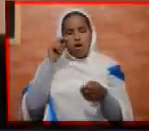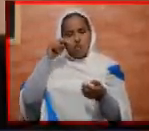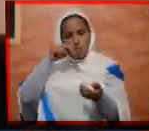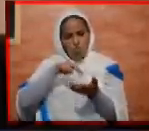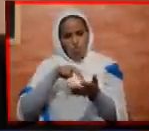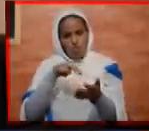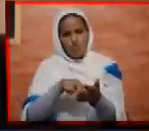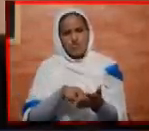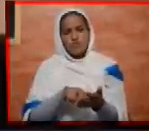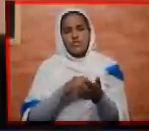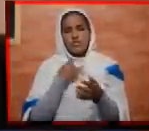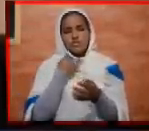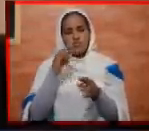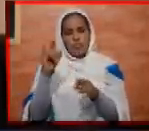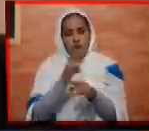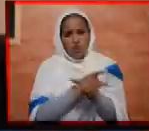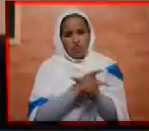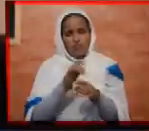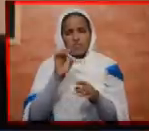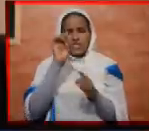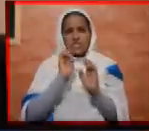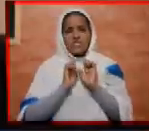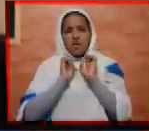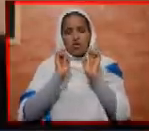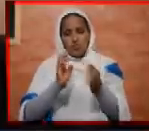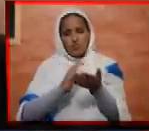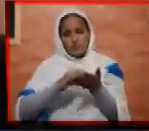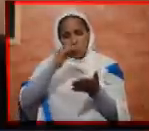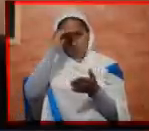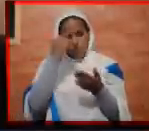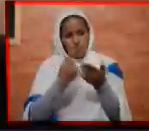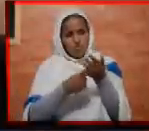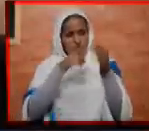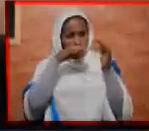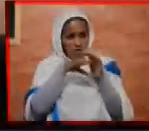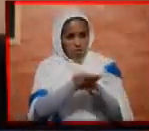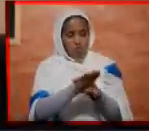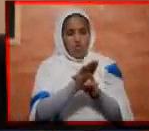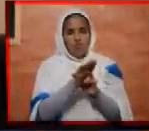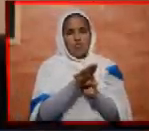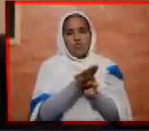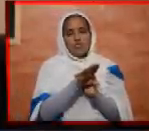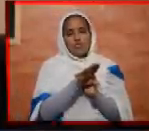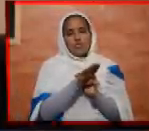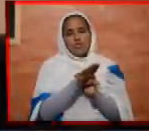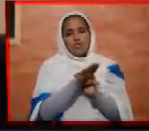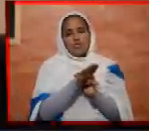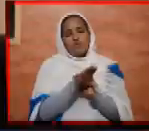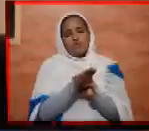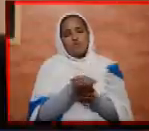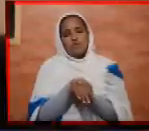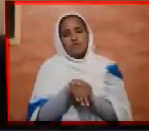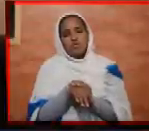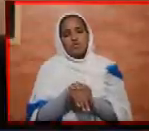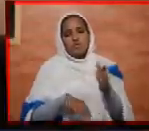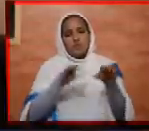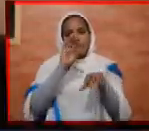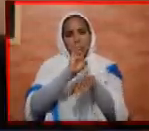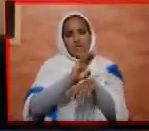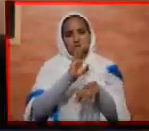ሲመሩና ሀገር ቤተ ክርስቲያኑን ሲያስተዳድሩ እየቆዩ ያለፉ አባቶች አሉ። አሁን